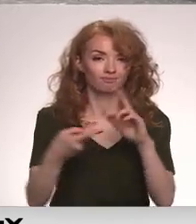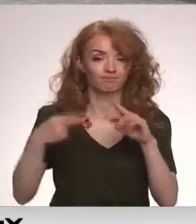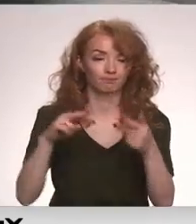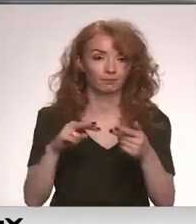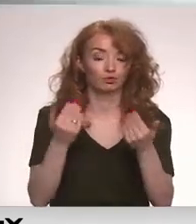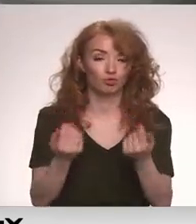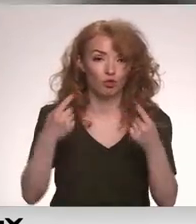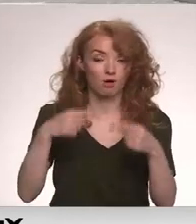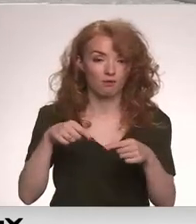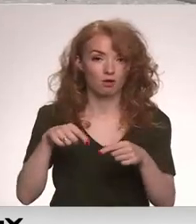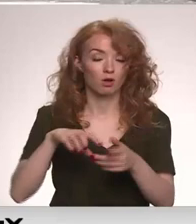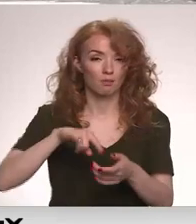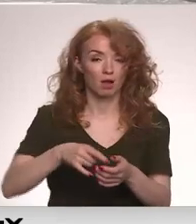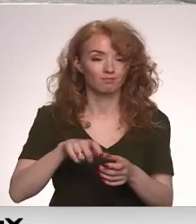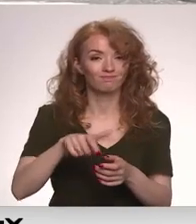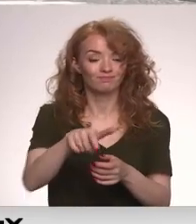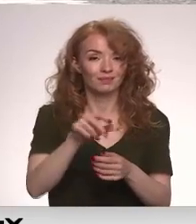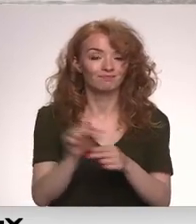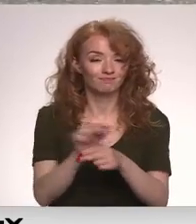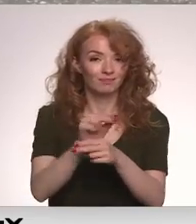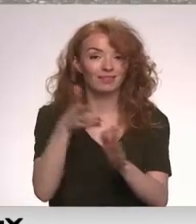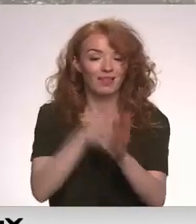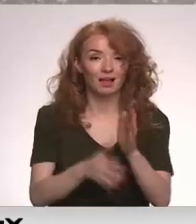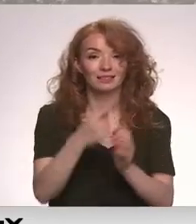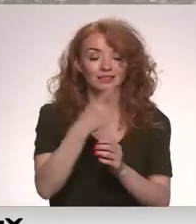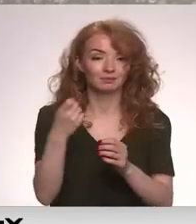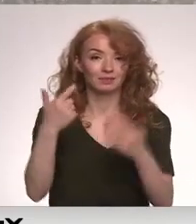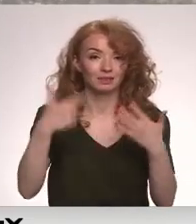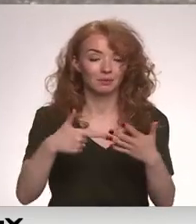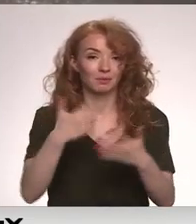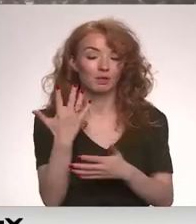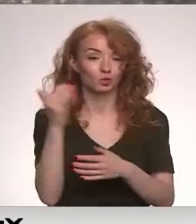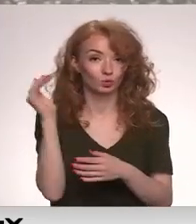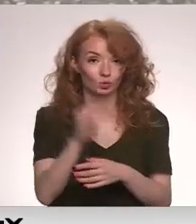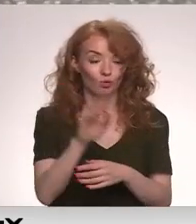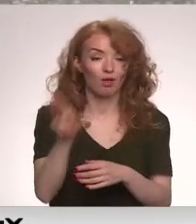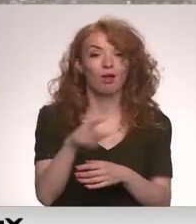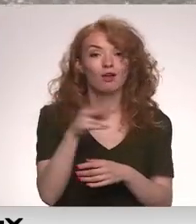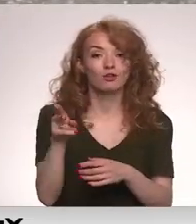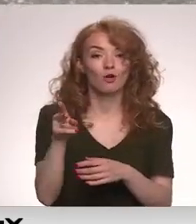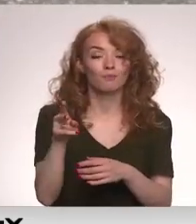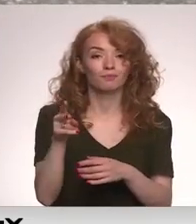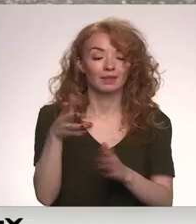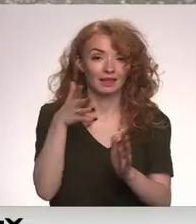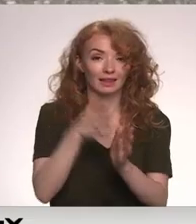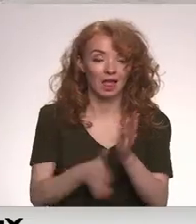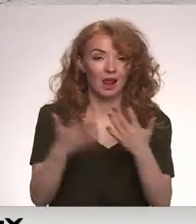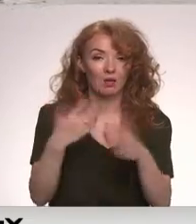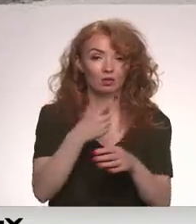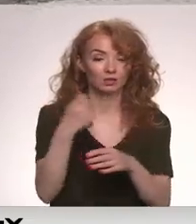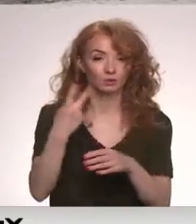Šogad bedru lāpīšanai pašvaldība bija ieplānojusi tērēt gandrīz 175 tūkstošus eiro. Izlietot jau ir